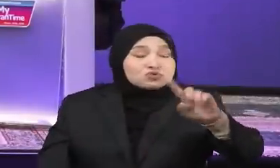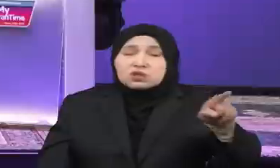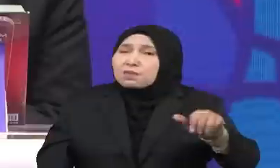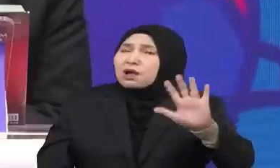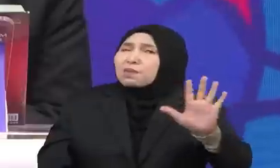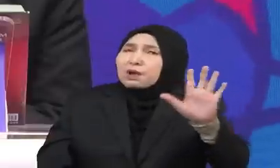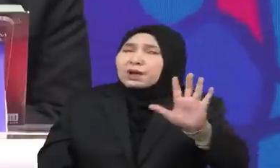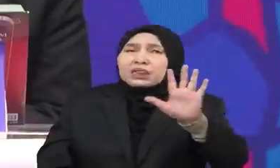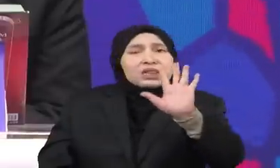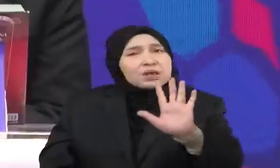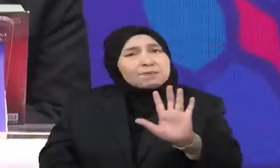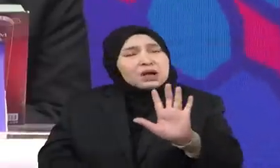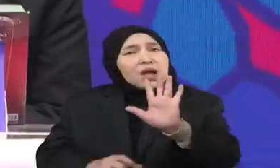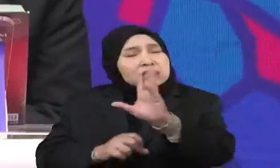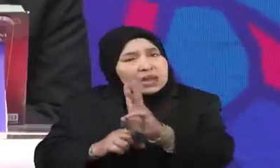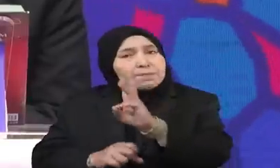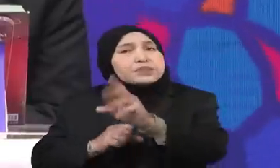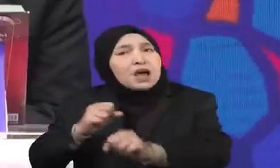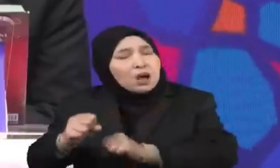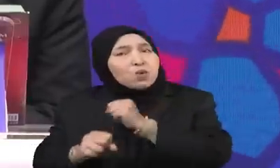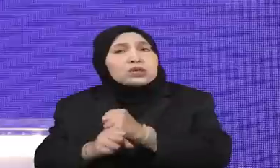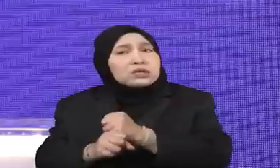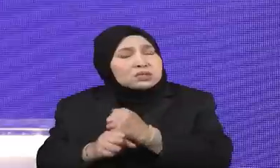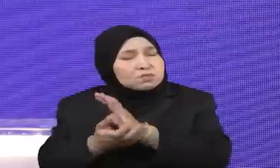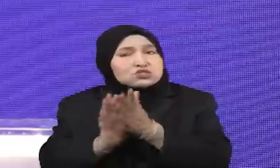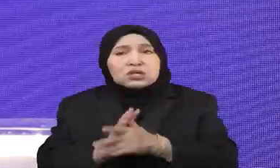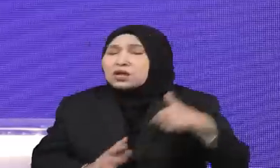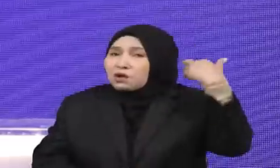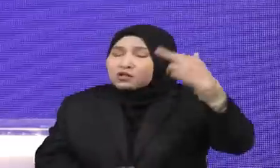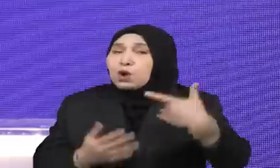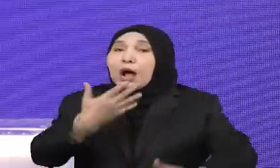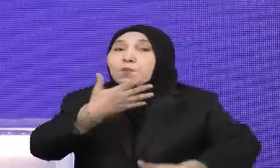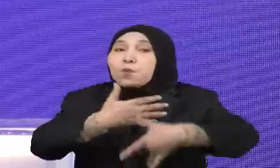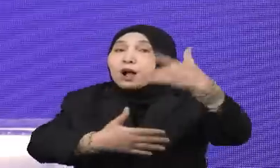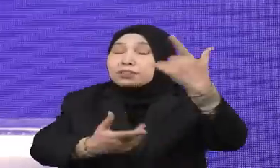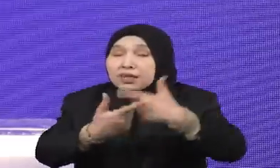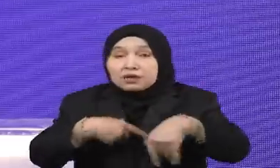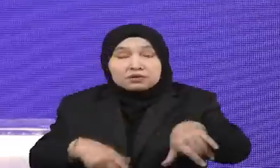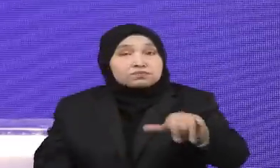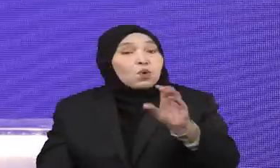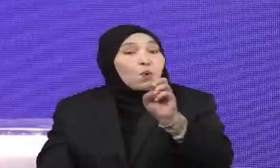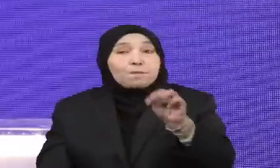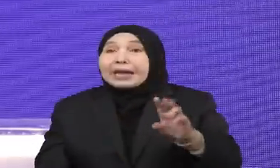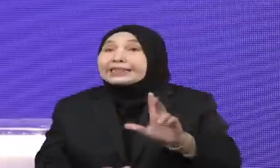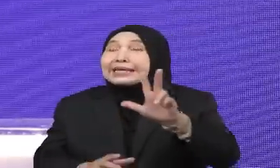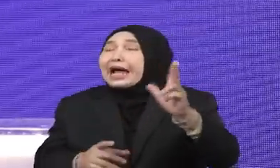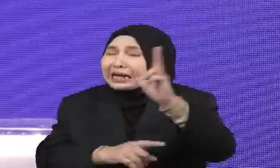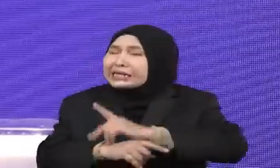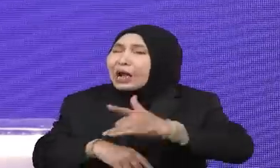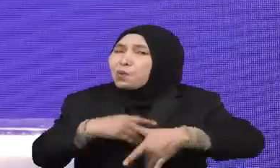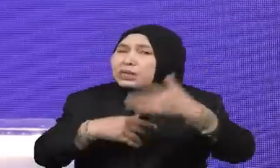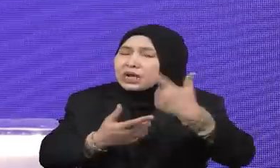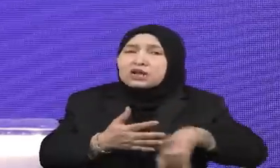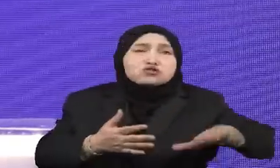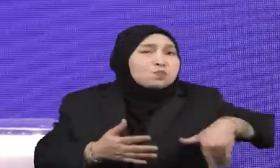56 tahun kerasulan Nabi Ya maksudnya dia lebih awal daripada Umar 3 hari 3 hari